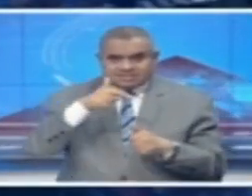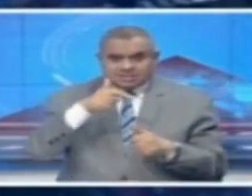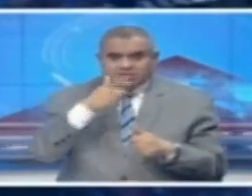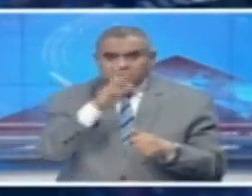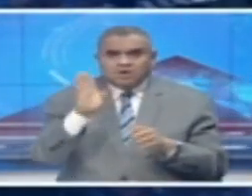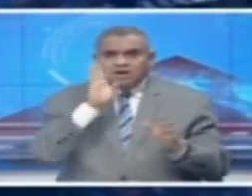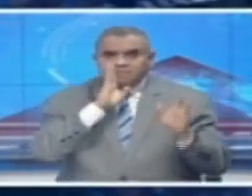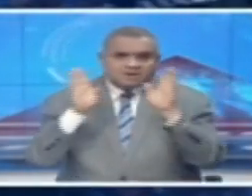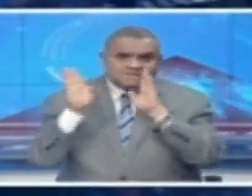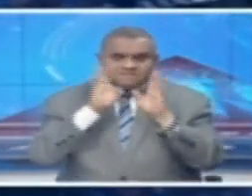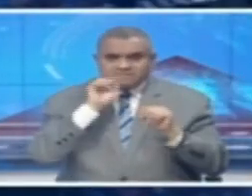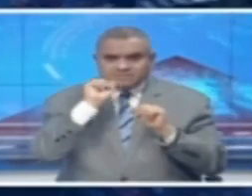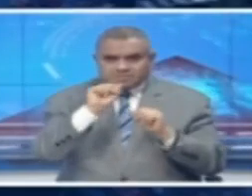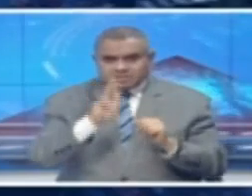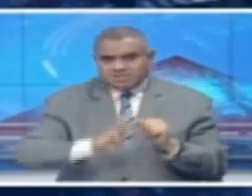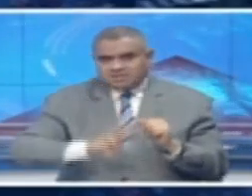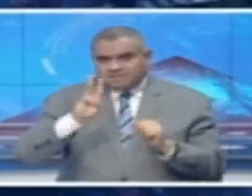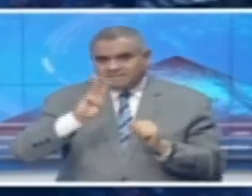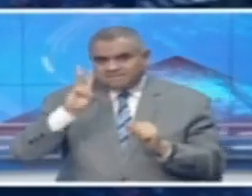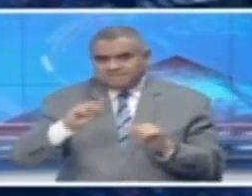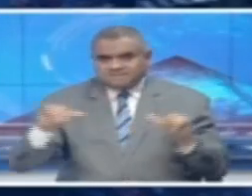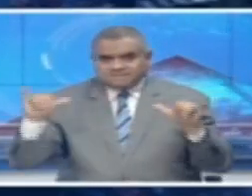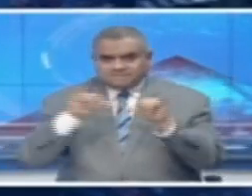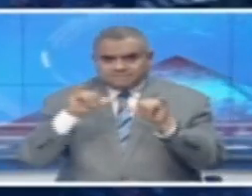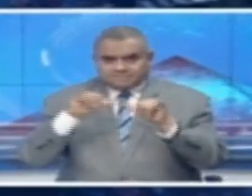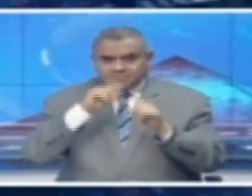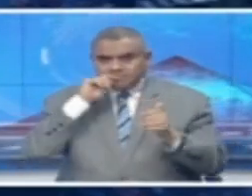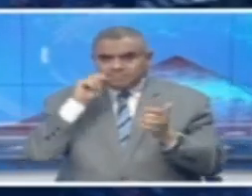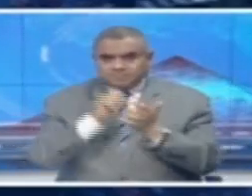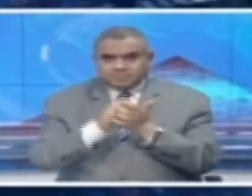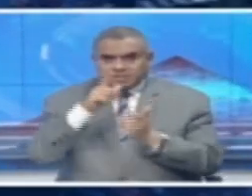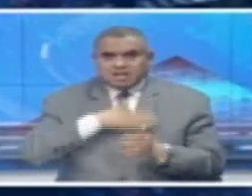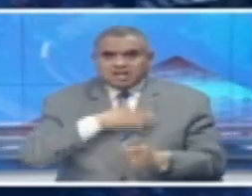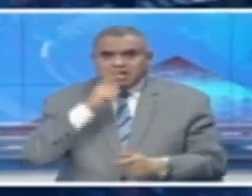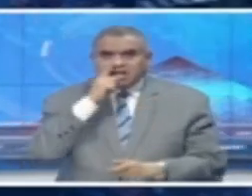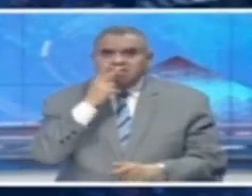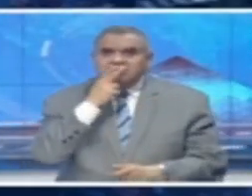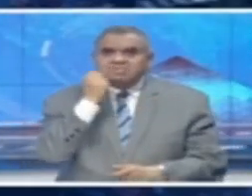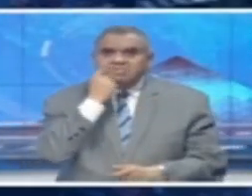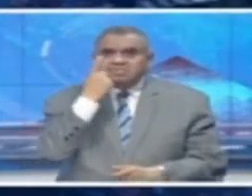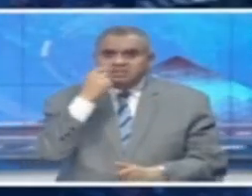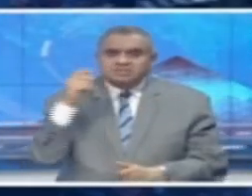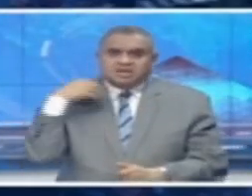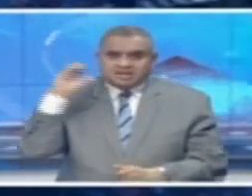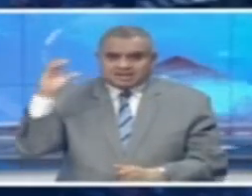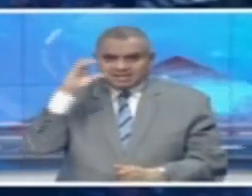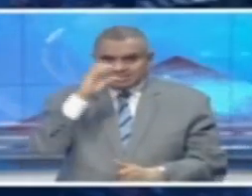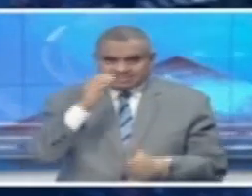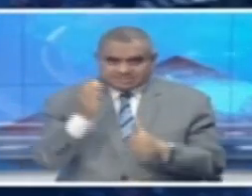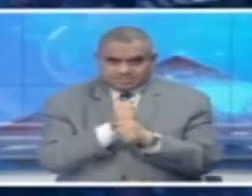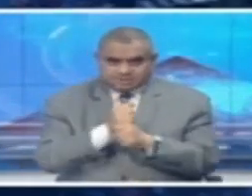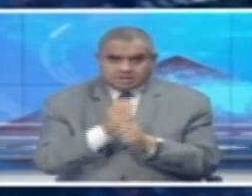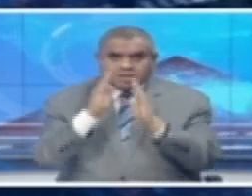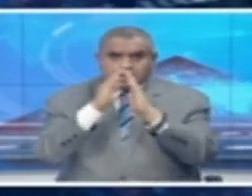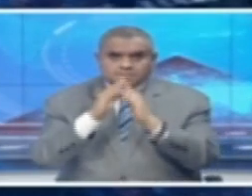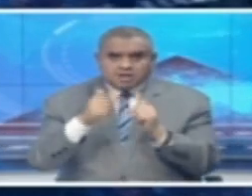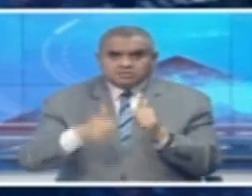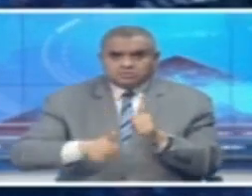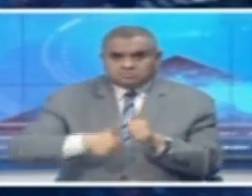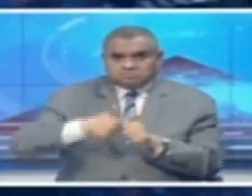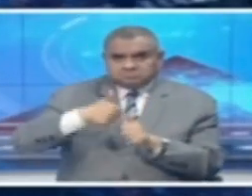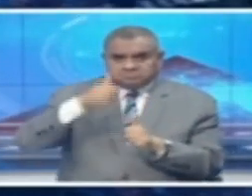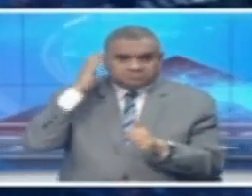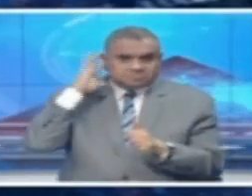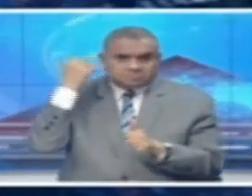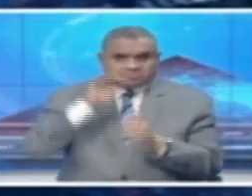8 لثورة 30 من يونيو، وعبر صفحتها على مواقع التواصل الاجتماعي فيسبوك أكدت السيدة انتصار السيسي أن المصريين ضربوا